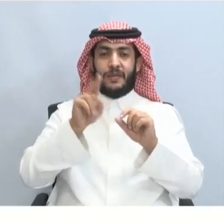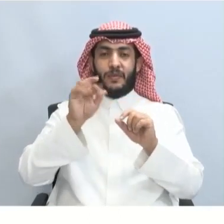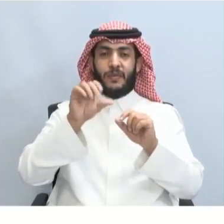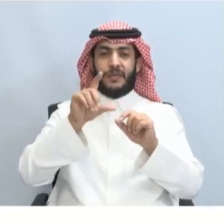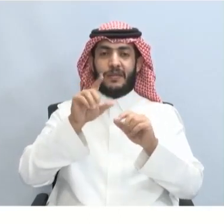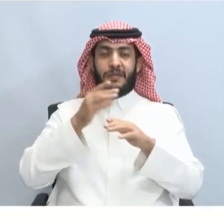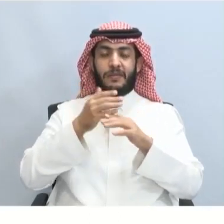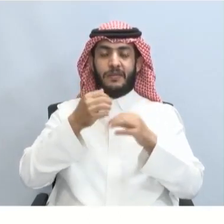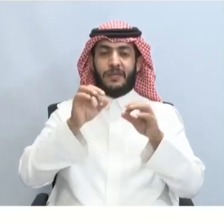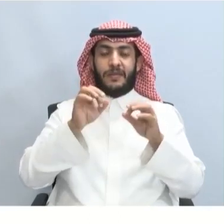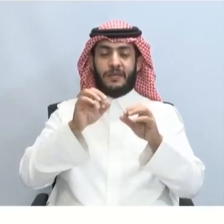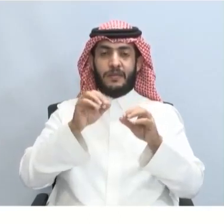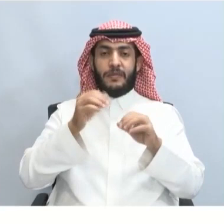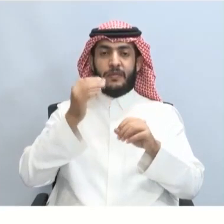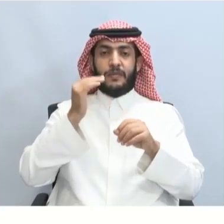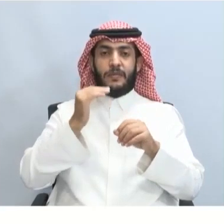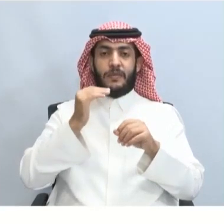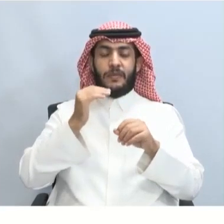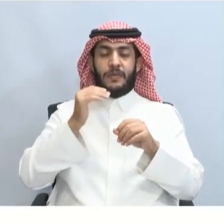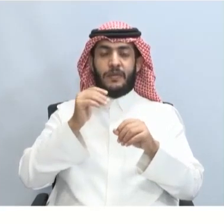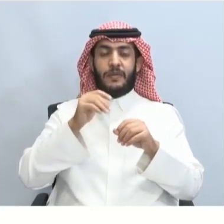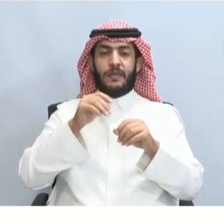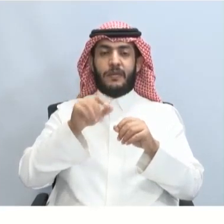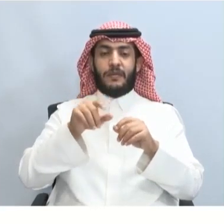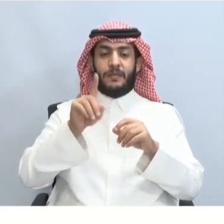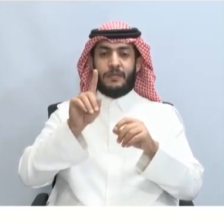بيكون عندنا داخل الهيد ثم لدينا